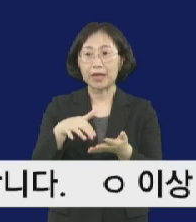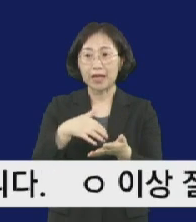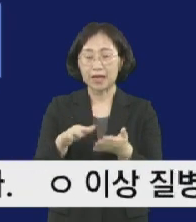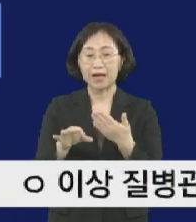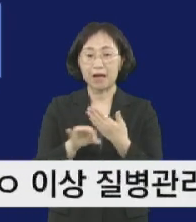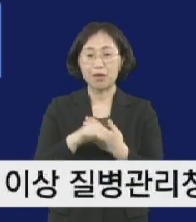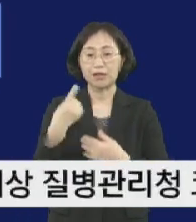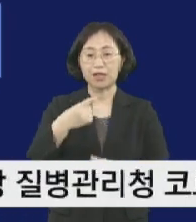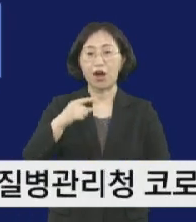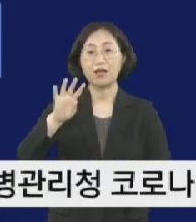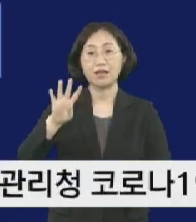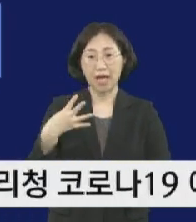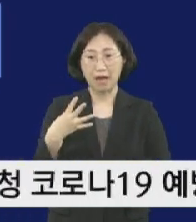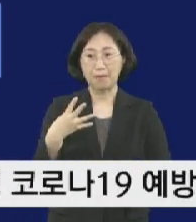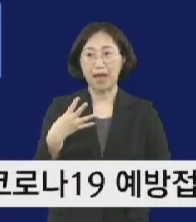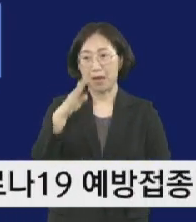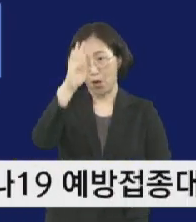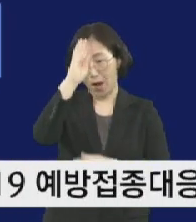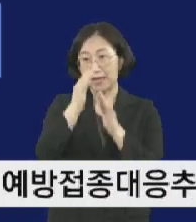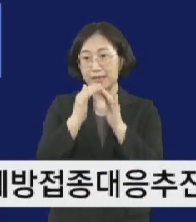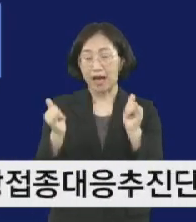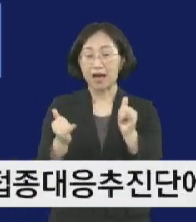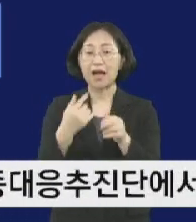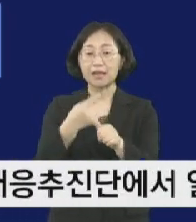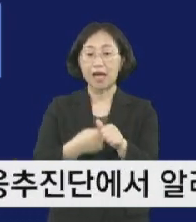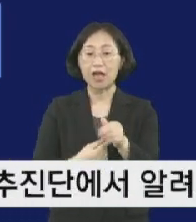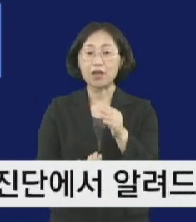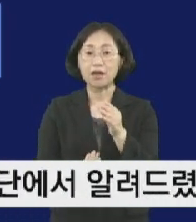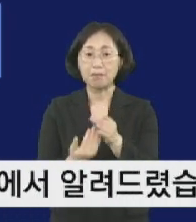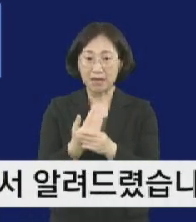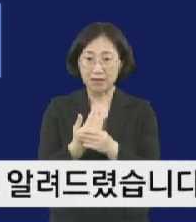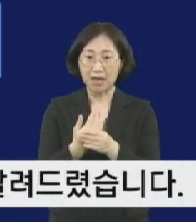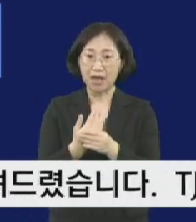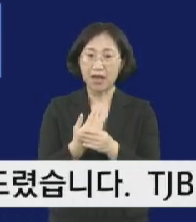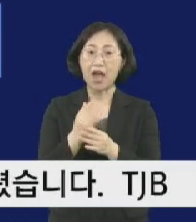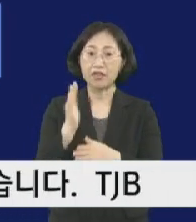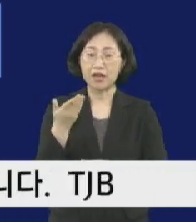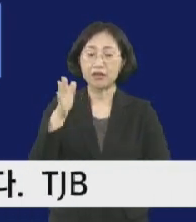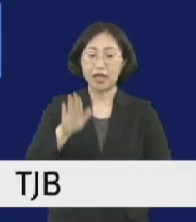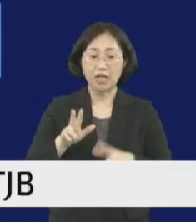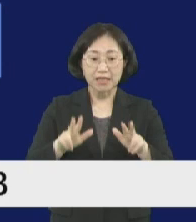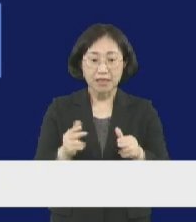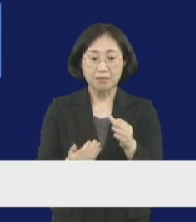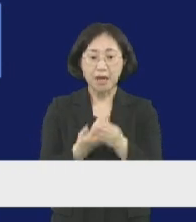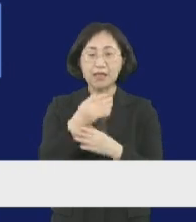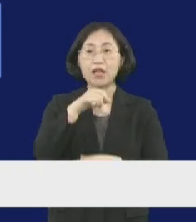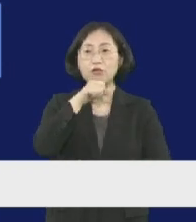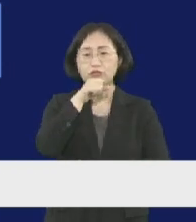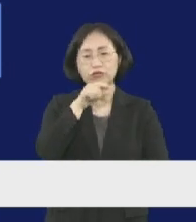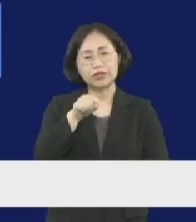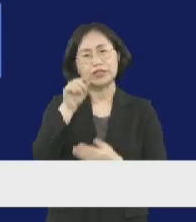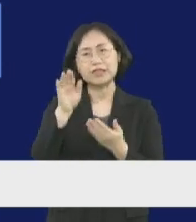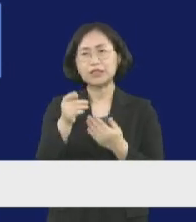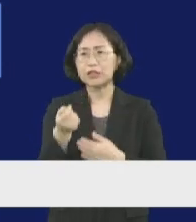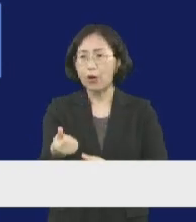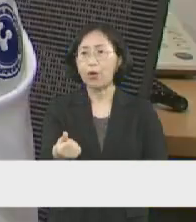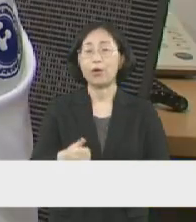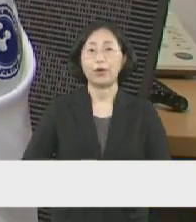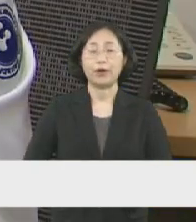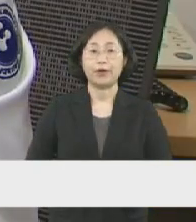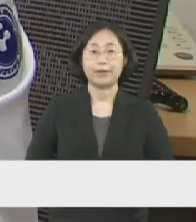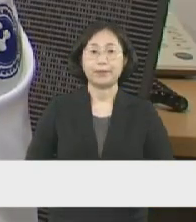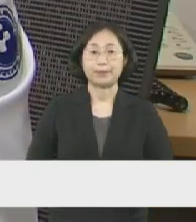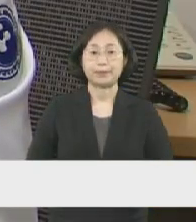환산하면 1,400여 명의 환자가 자연 발생한다는 얘긴데 현재 유병률은 이 수치를 밑돌고